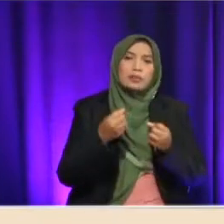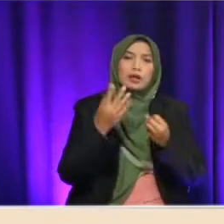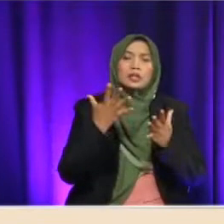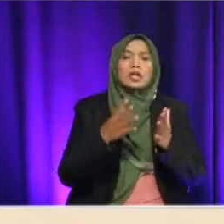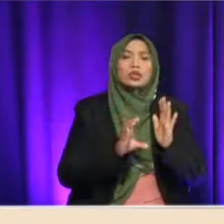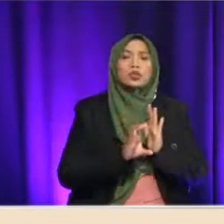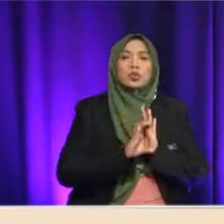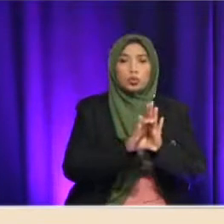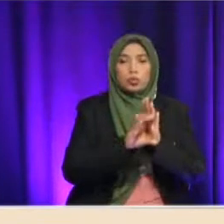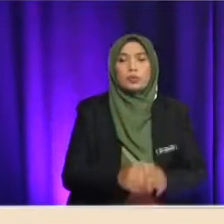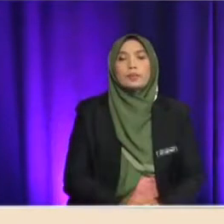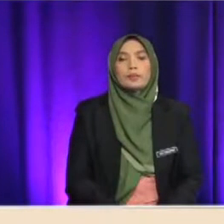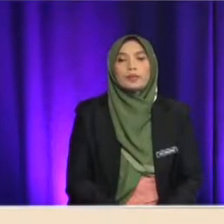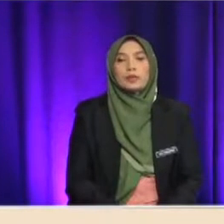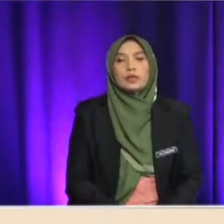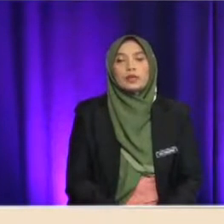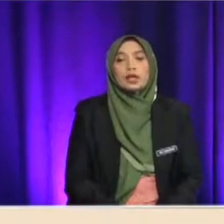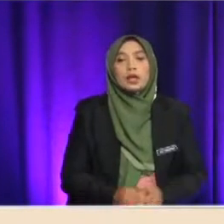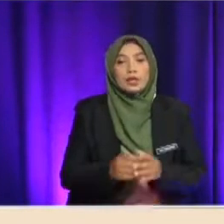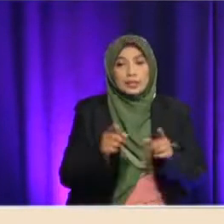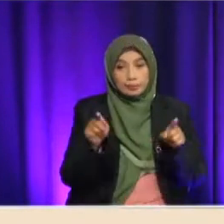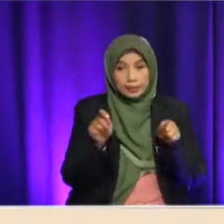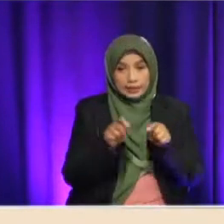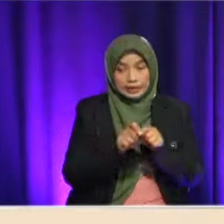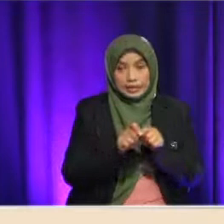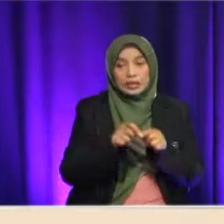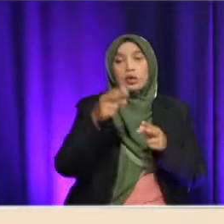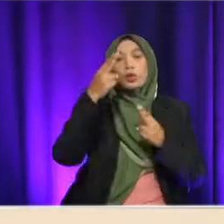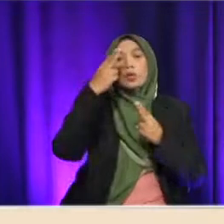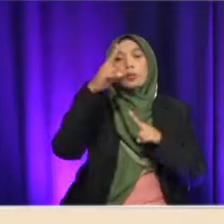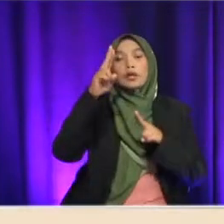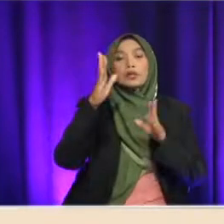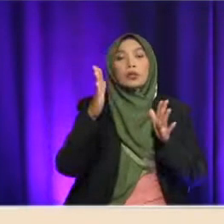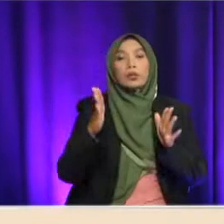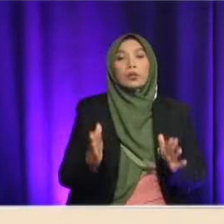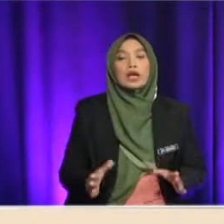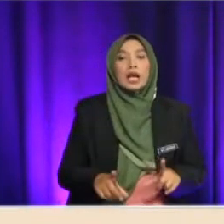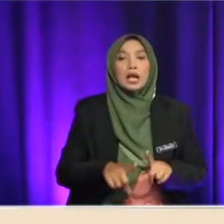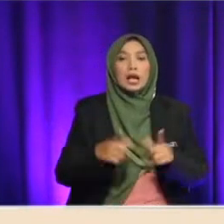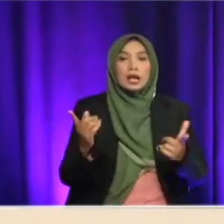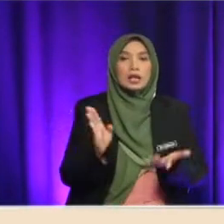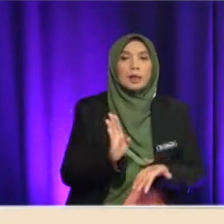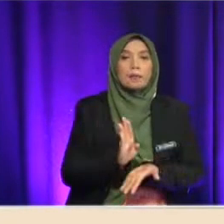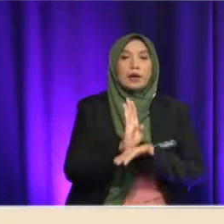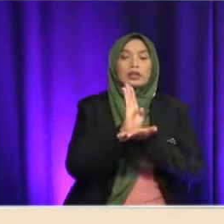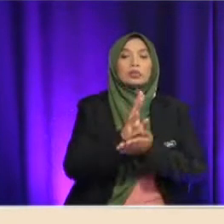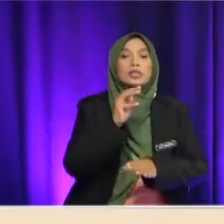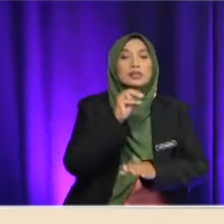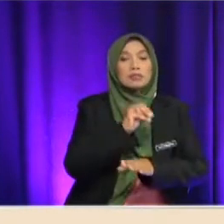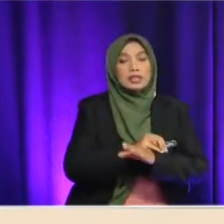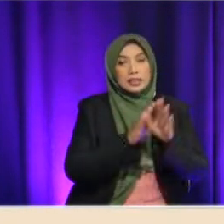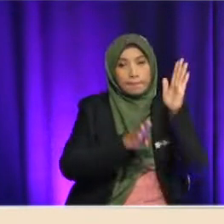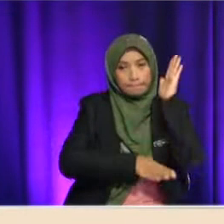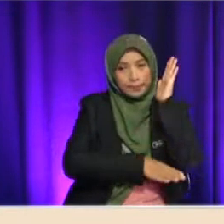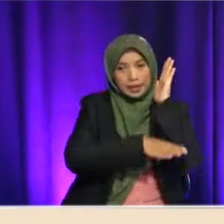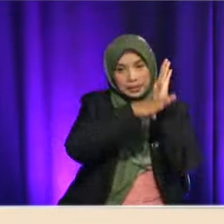dia yang ini, menghormati orang lain, kemudian membantu orang semasa banjir. Ingat tak semasa